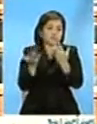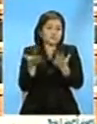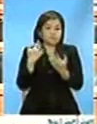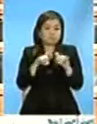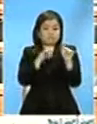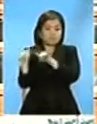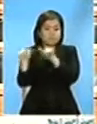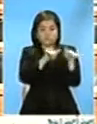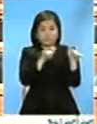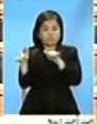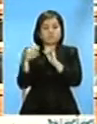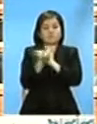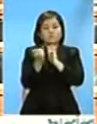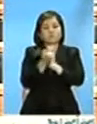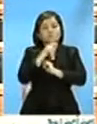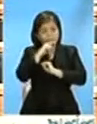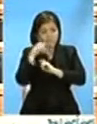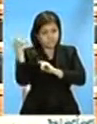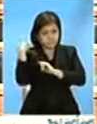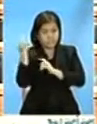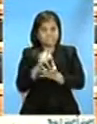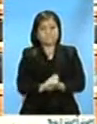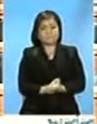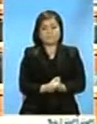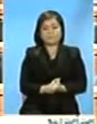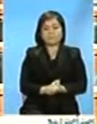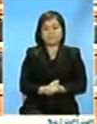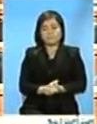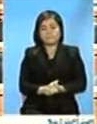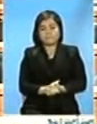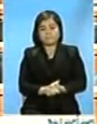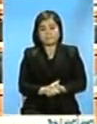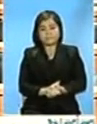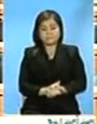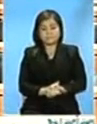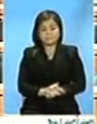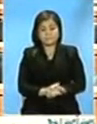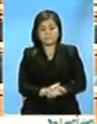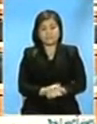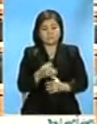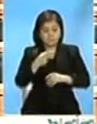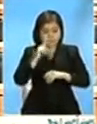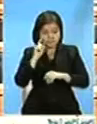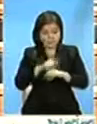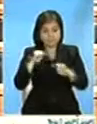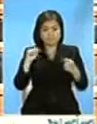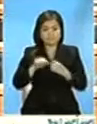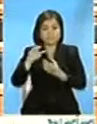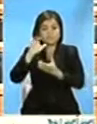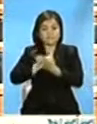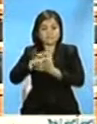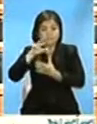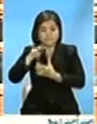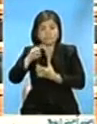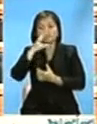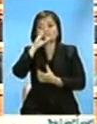ป็นไรครับก็ยังดีกันอยู่ท่านประธานที่เคารพผมอยากเรียนว่าข้อเท็จจริงเรื่องสภาผัวเมียเนี่ยเป็นวาท